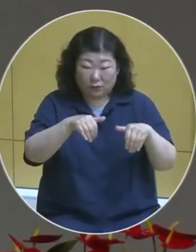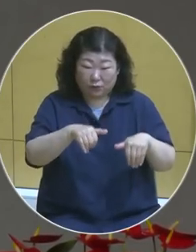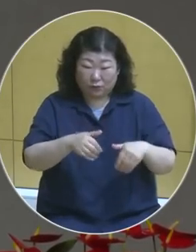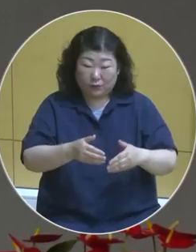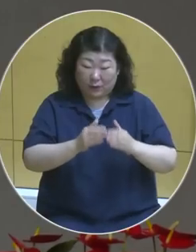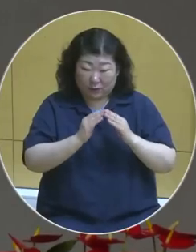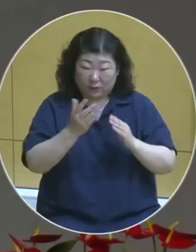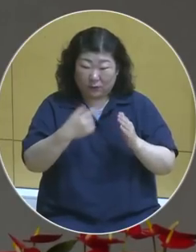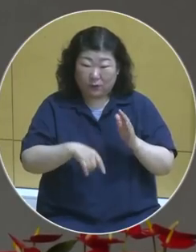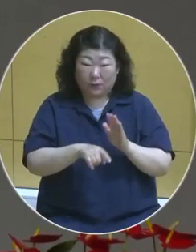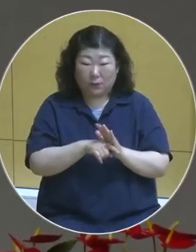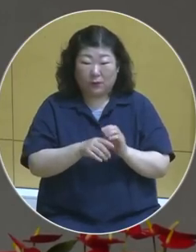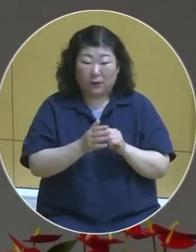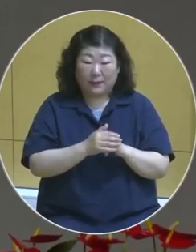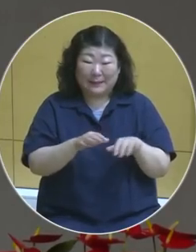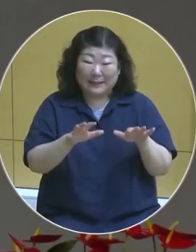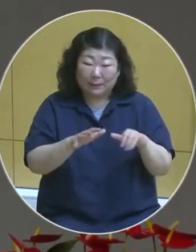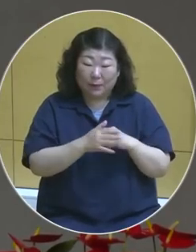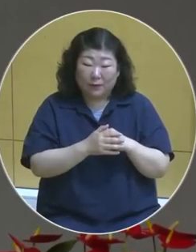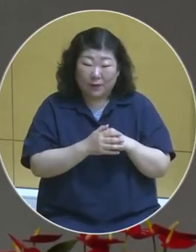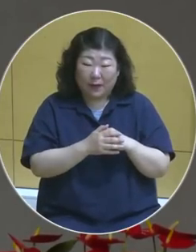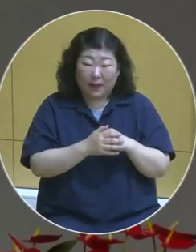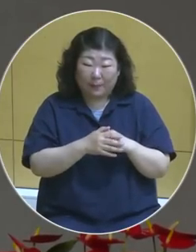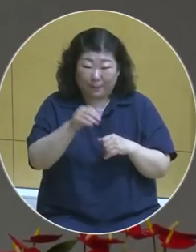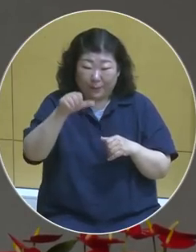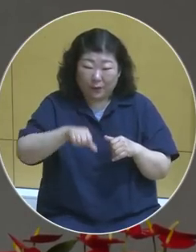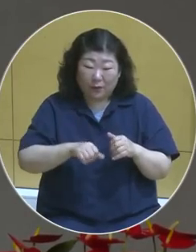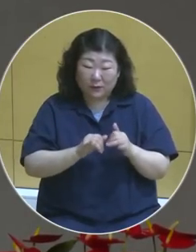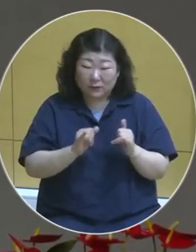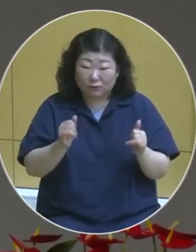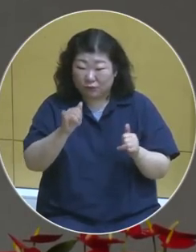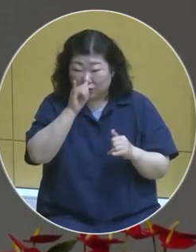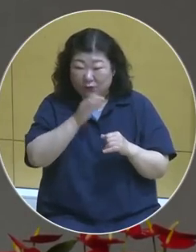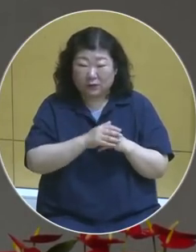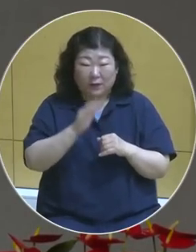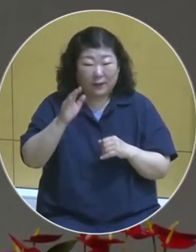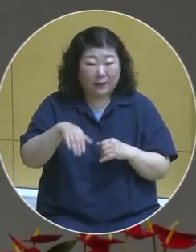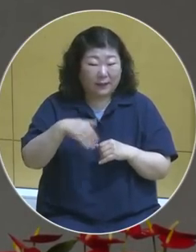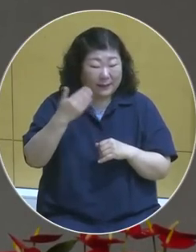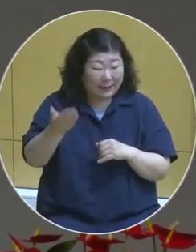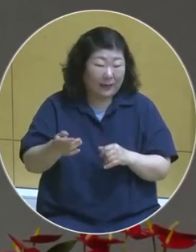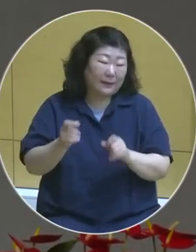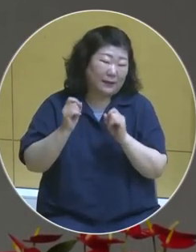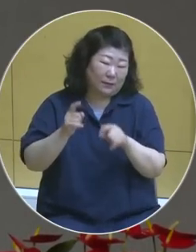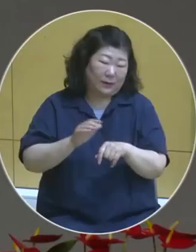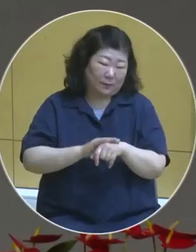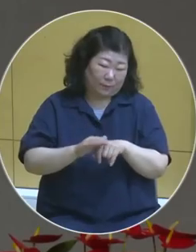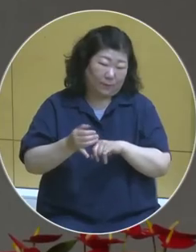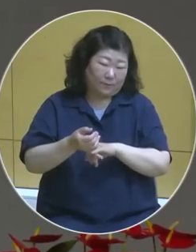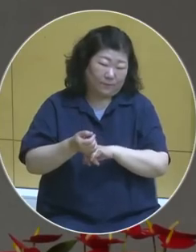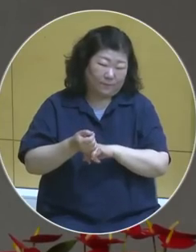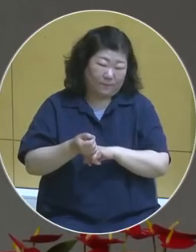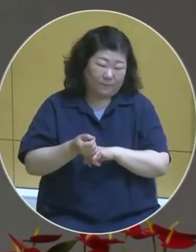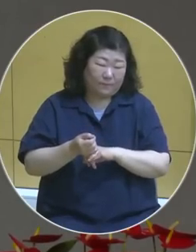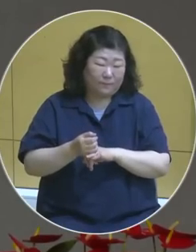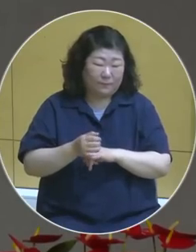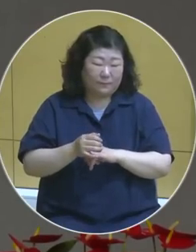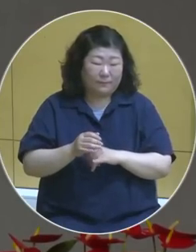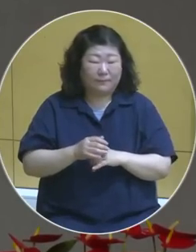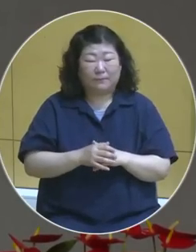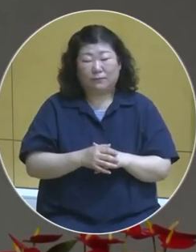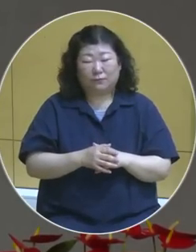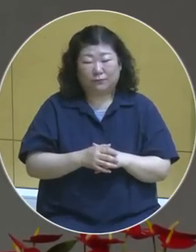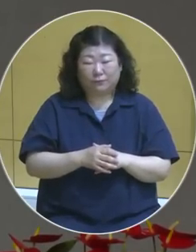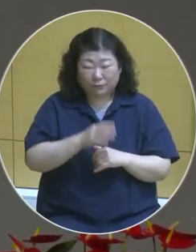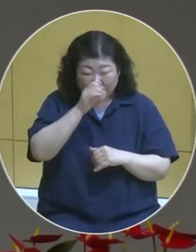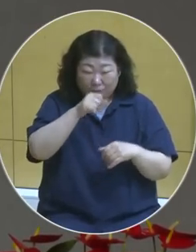주시고 또 이번에 피택에서 아쉽게 안 되신 분들도 있는데 다음 기회에 꼭 함께 세워져서 정말 좋은